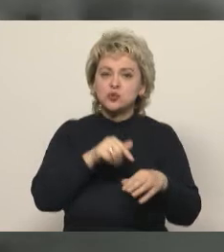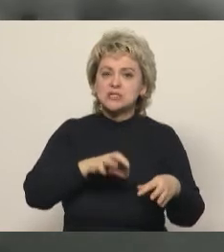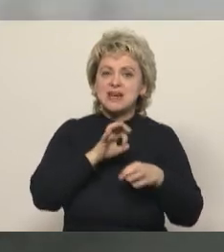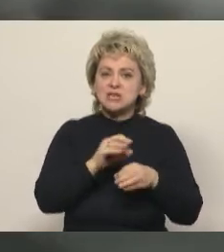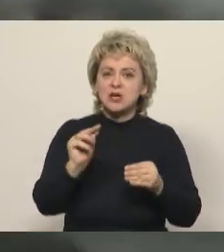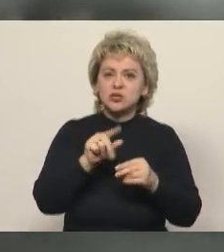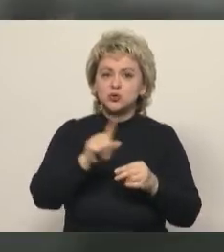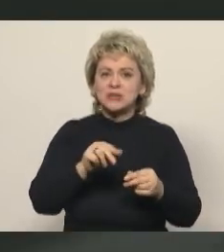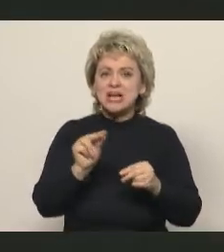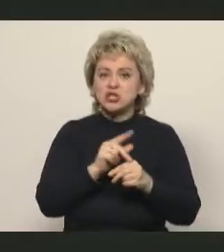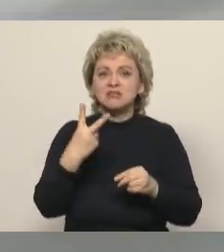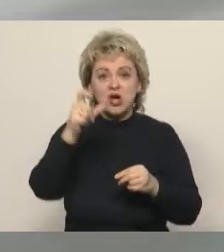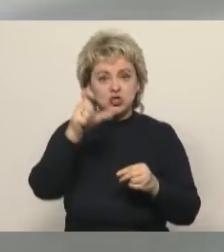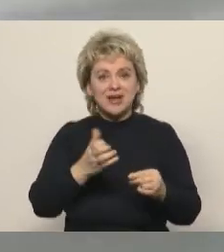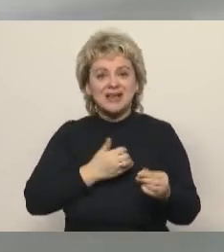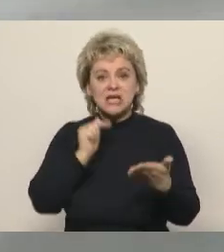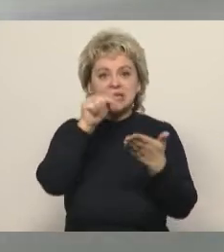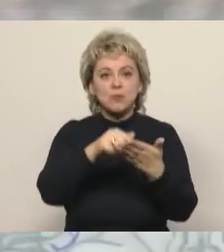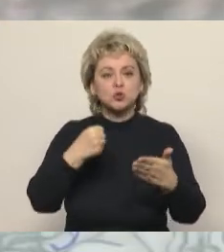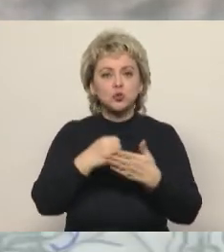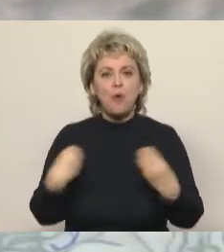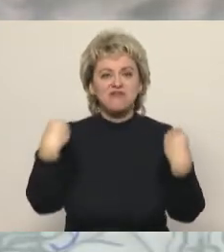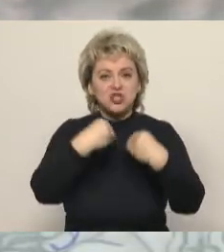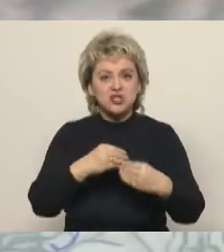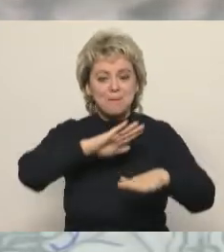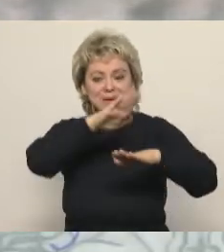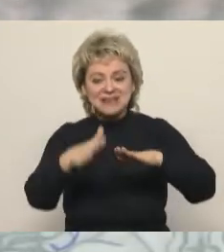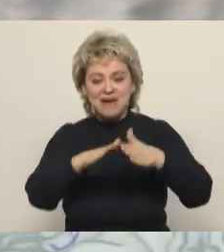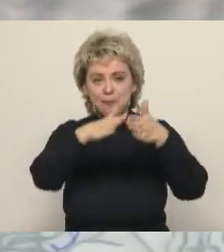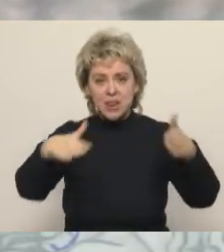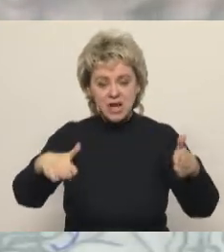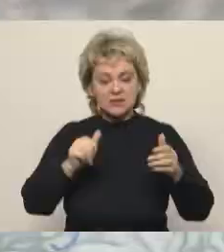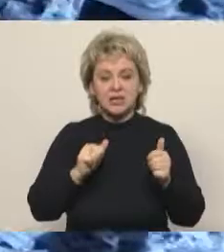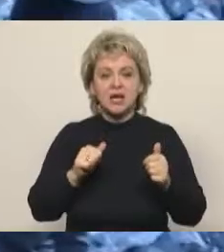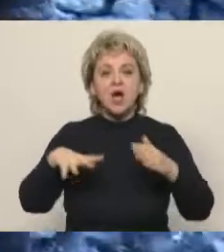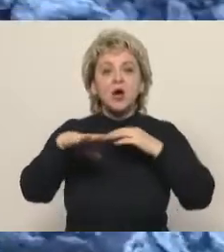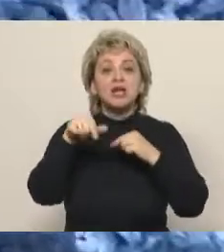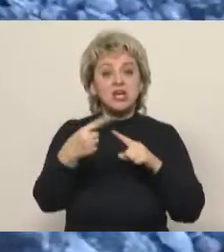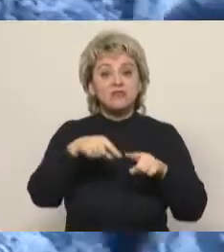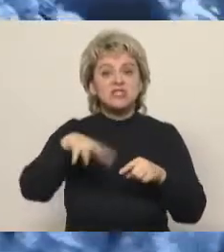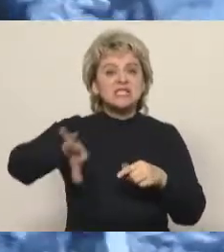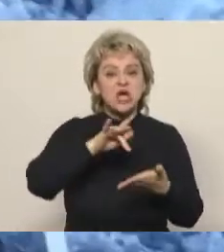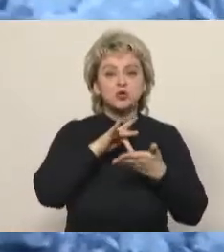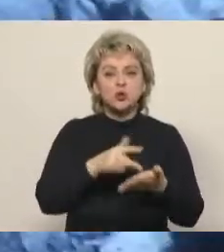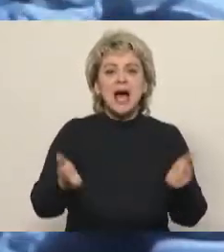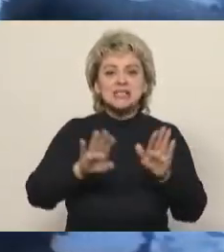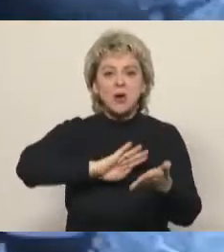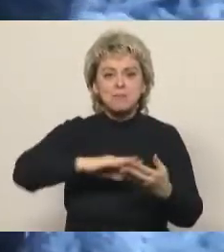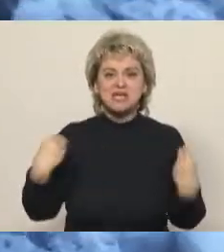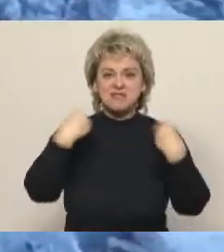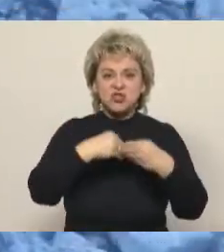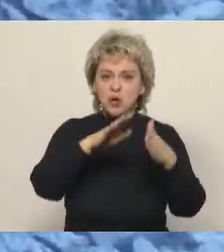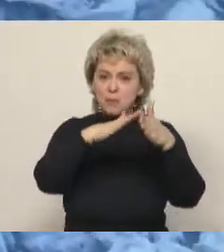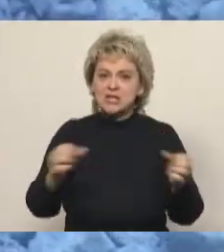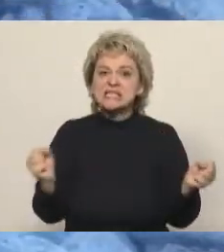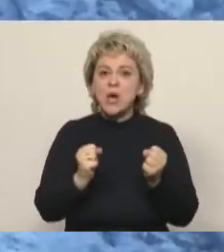2 человека отчаянно пытались добраться до вещей в придавленной снегом палатке. В конце концов, все туристы, оставшиеся без вещей и